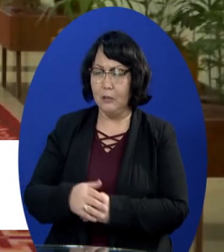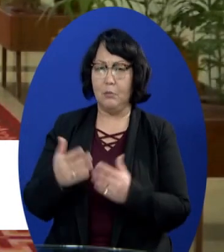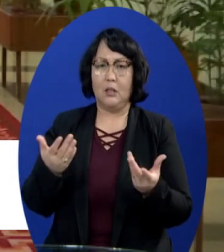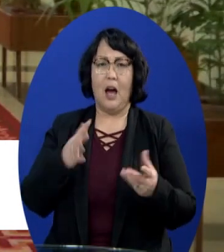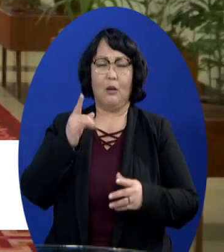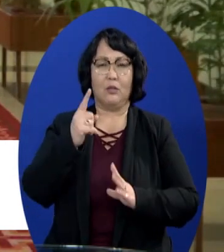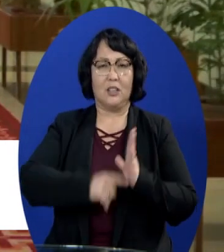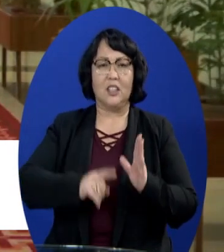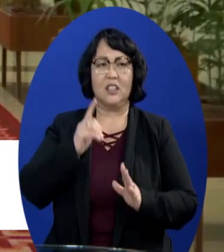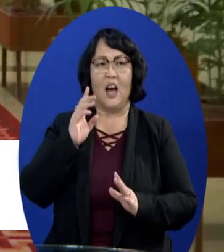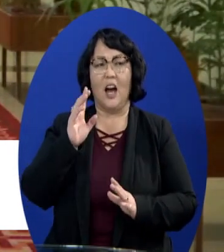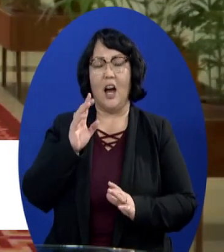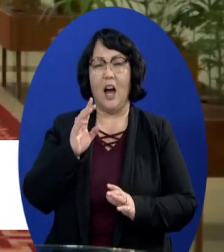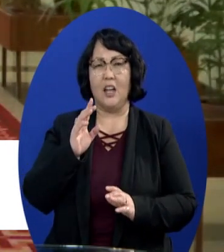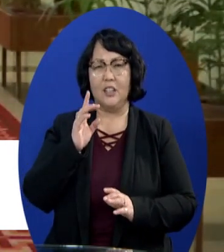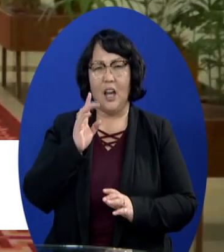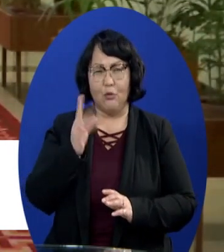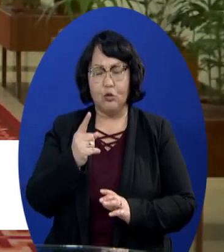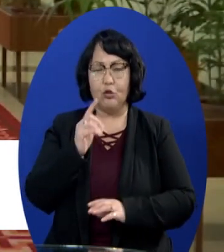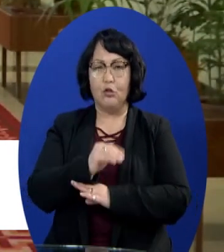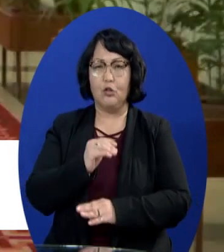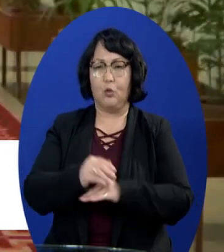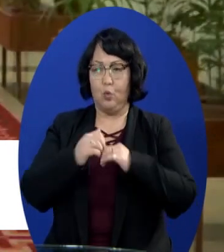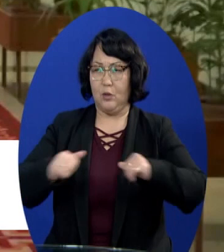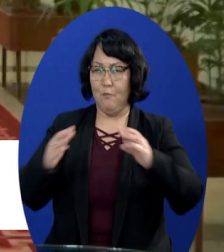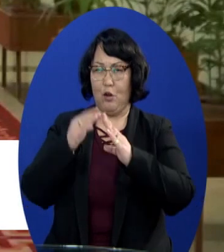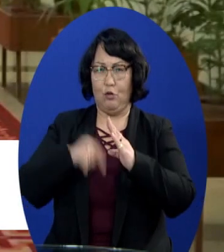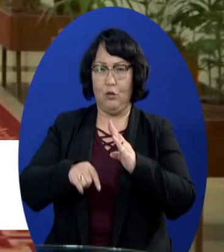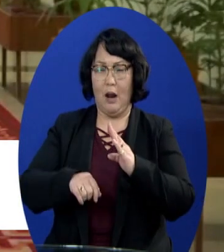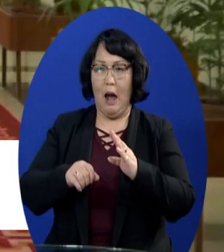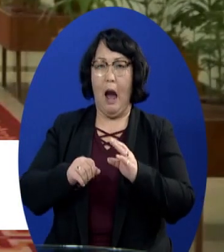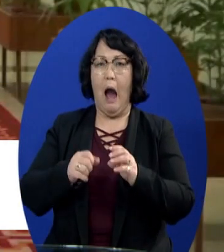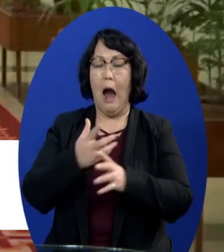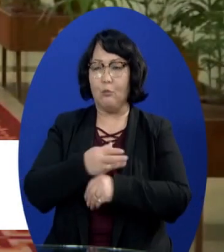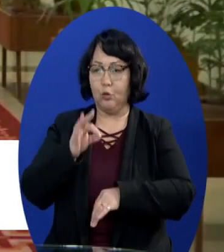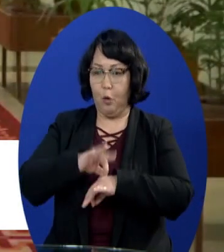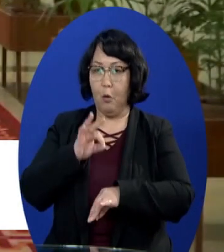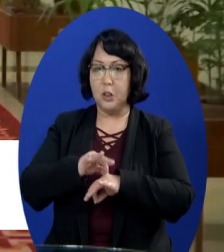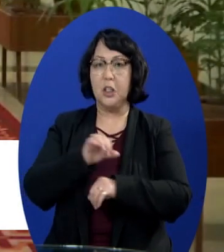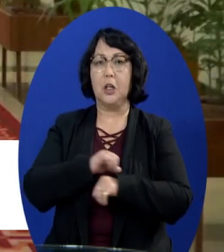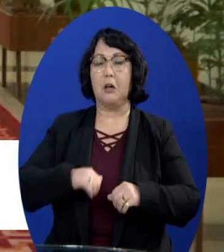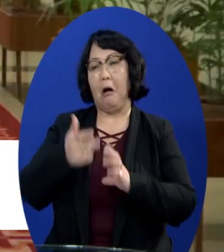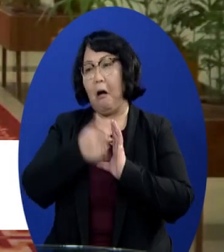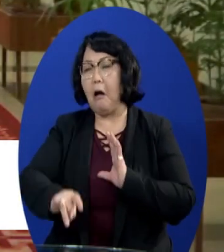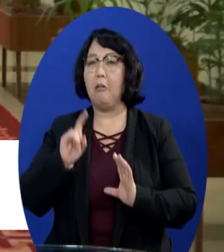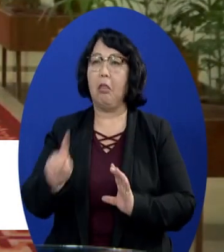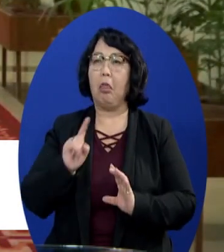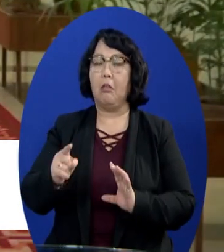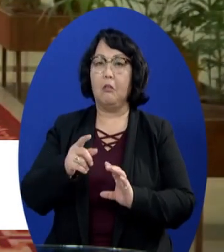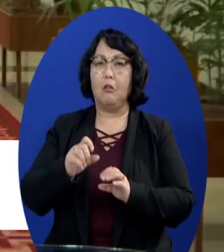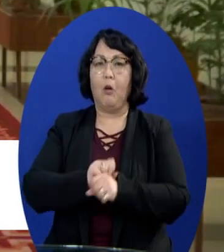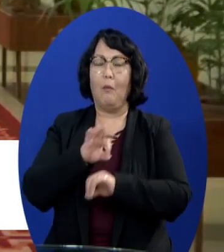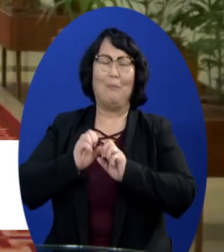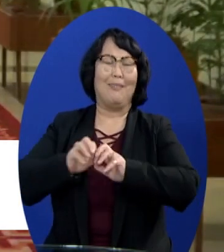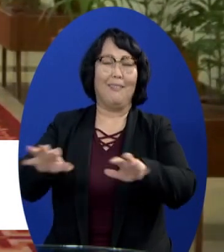одоо тусгаарлах байрнаас халдвартай иргэн гарч одоо халдвар тархсан гэд энэ бүх асуудал дээр бол одоо тайван байсан. За энэ